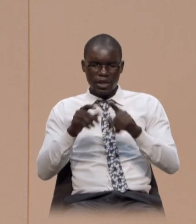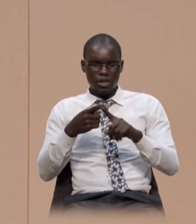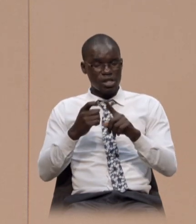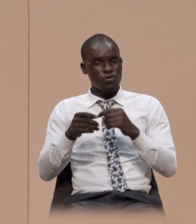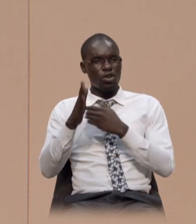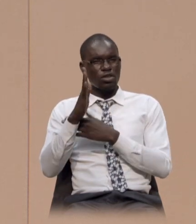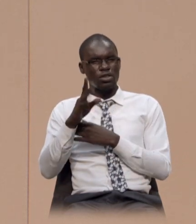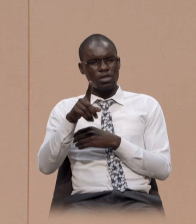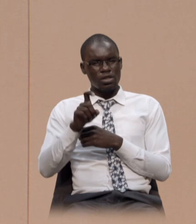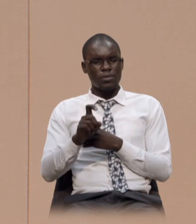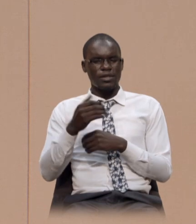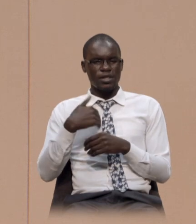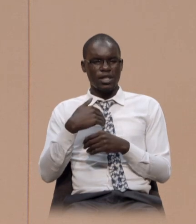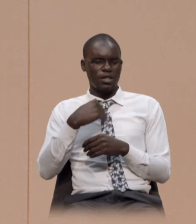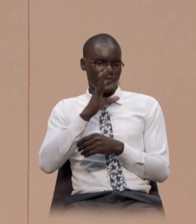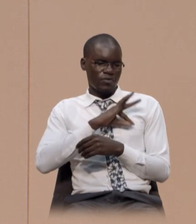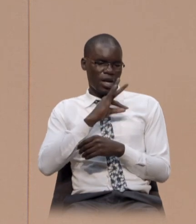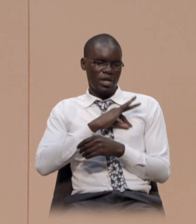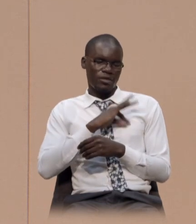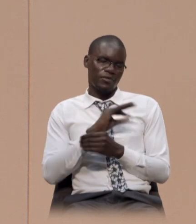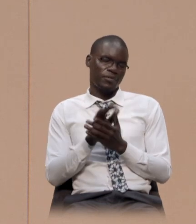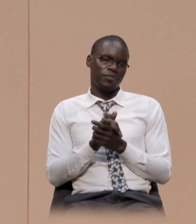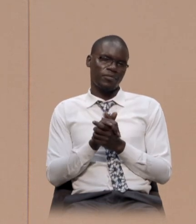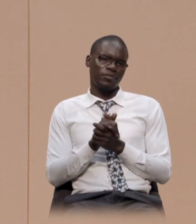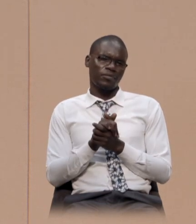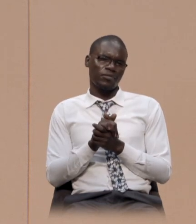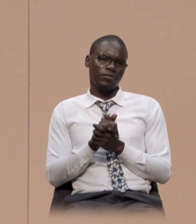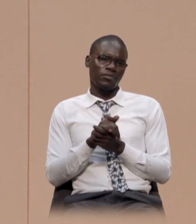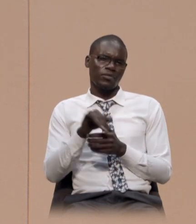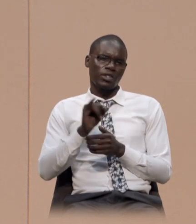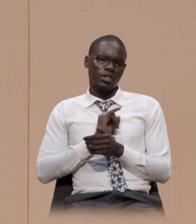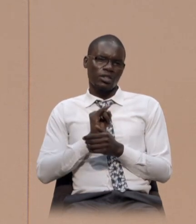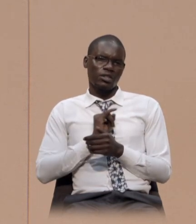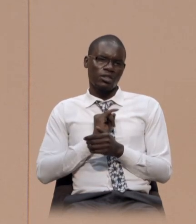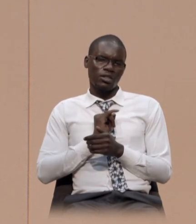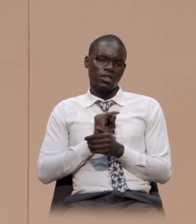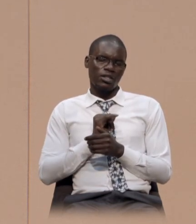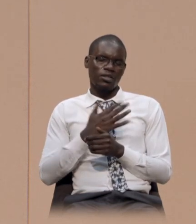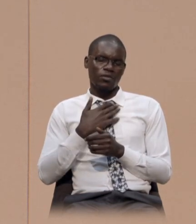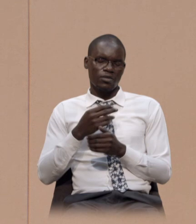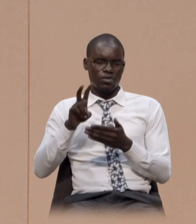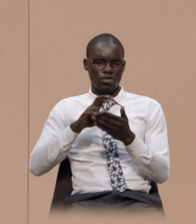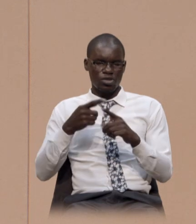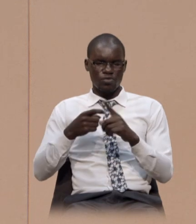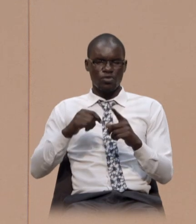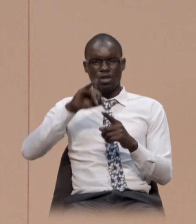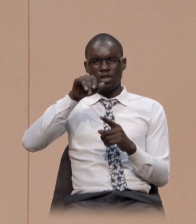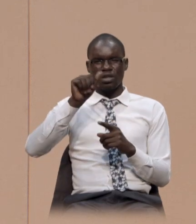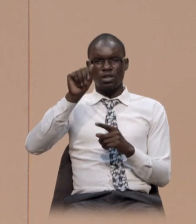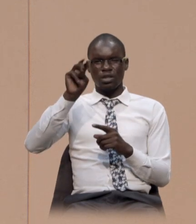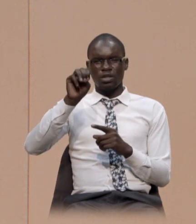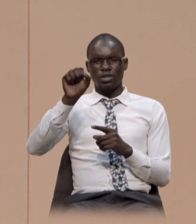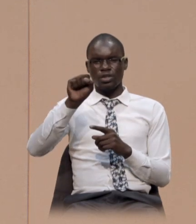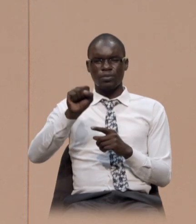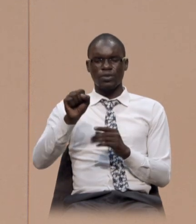ni lazima ina faida ambayo itakusaidia. Narudia kusoma kitabu cha Yakobo katika Biblia.